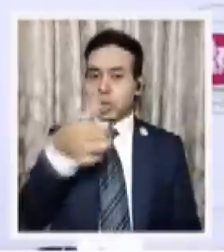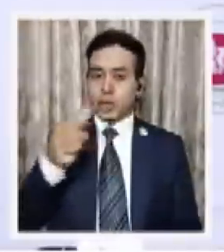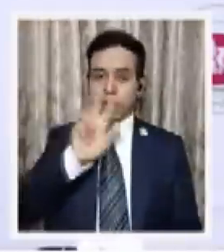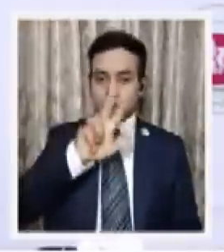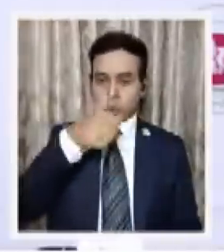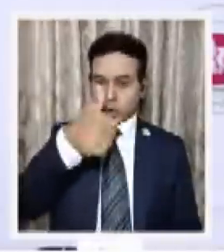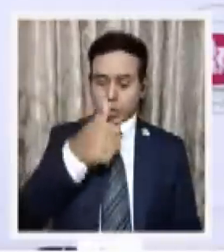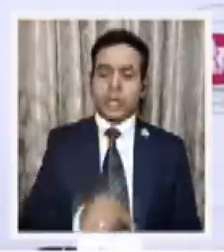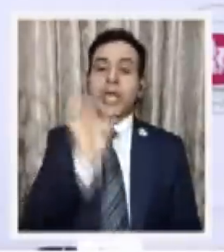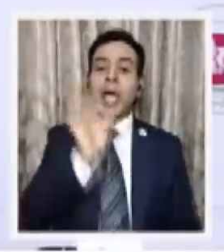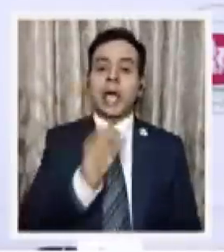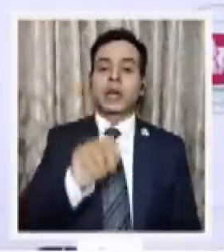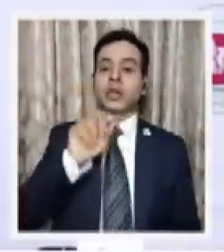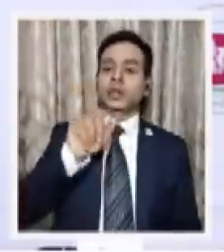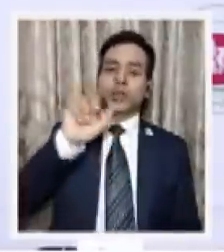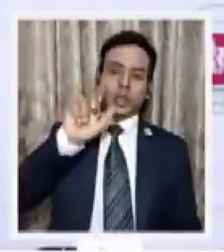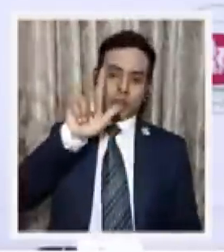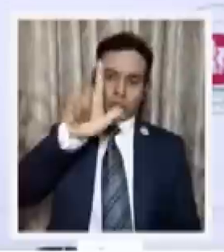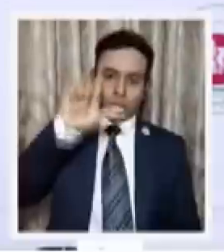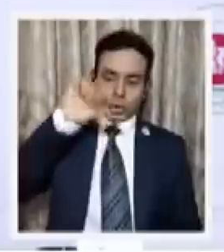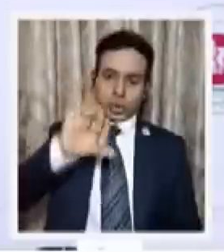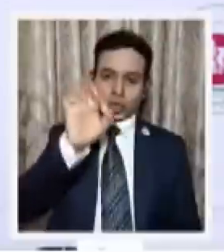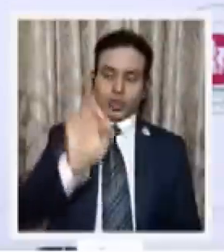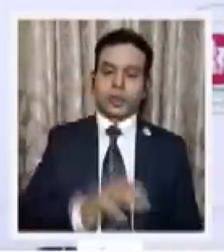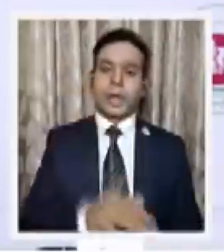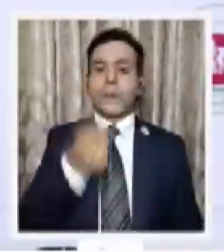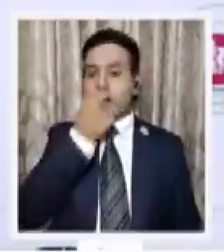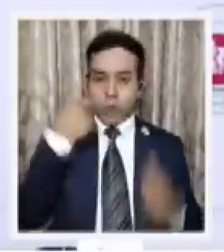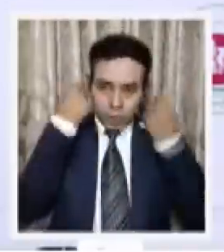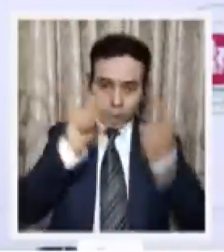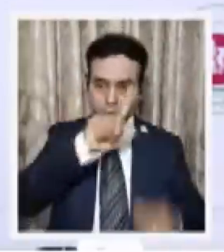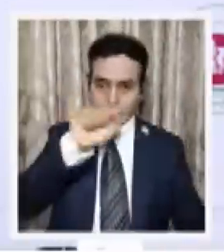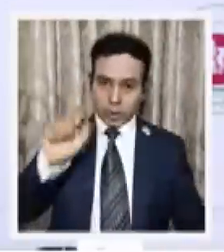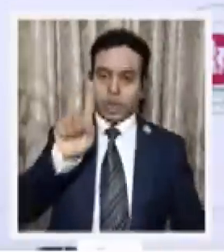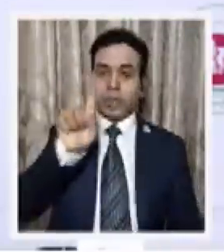79.02% এবং নারী 713 জন, 20.98%।